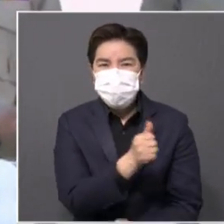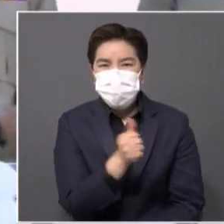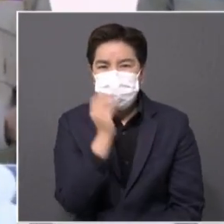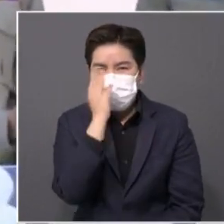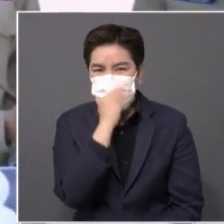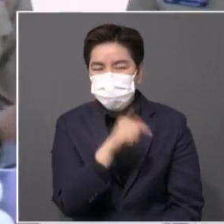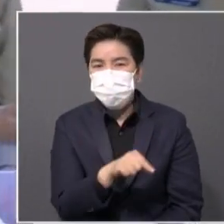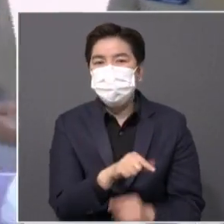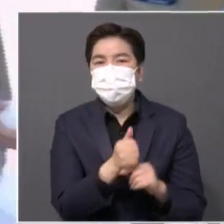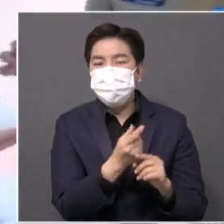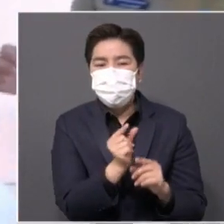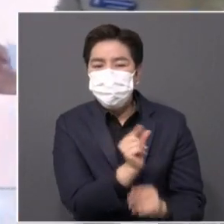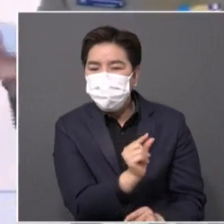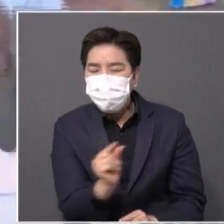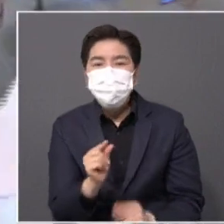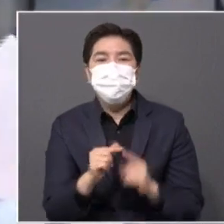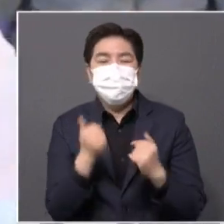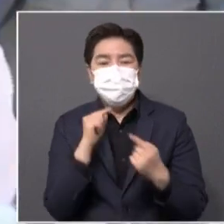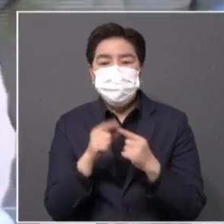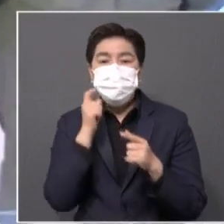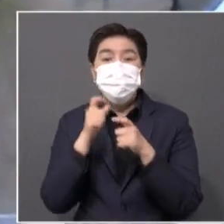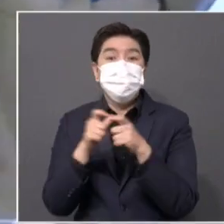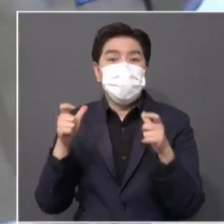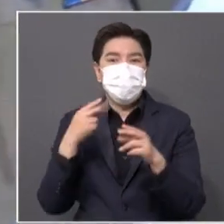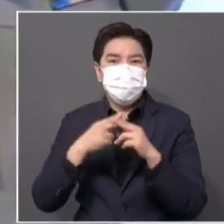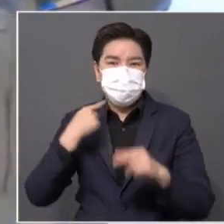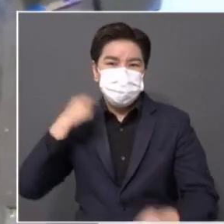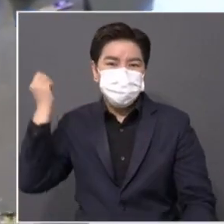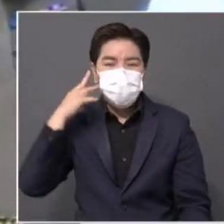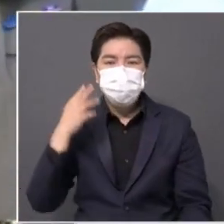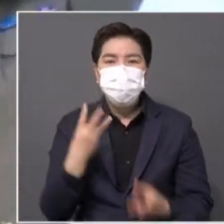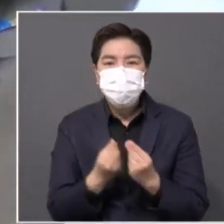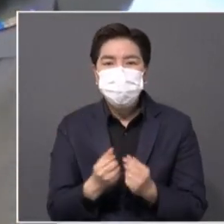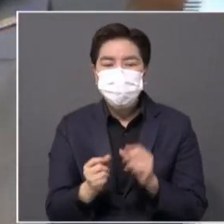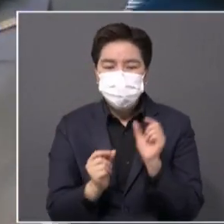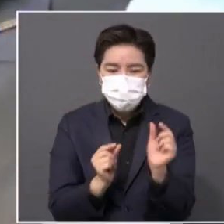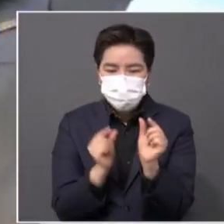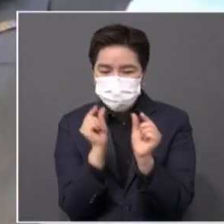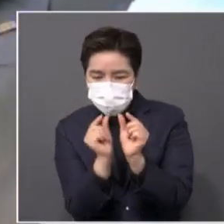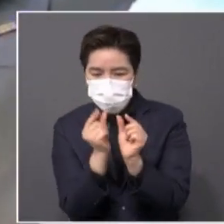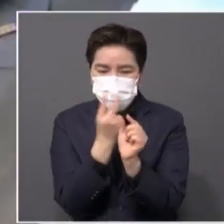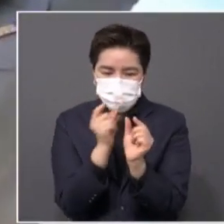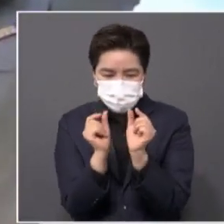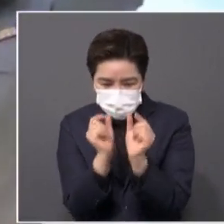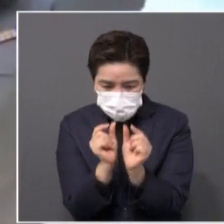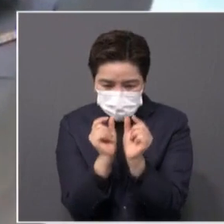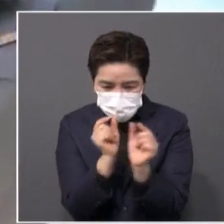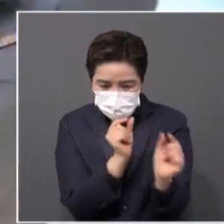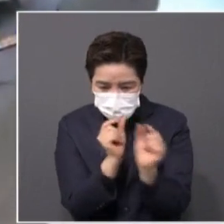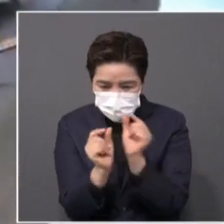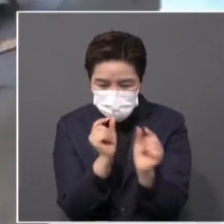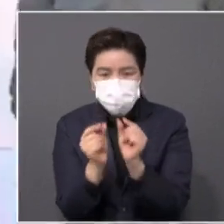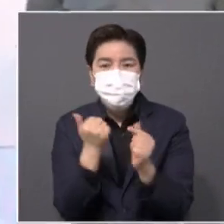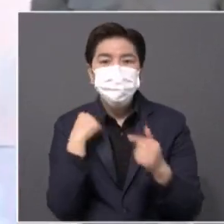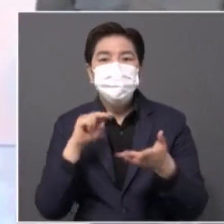เลขที่ค่อนข้างจะเป็นเลขเดียวช่วงนี้เนี่ยพรรคใหญ่ๆที่เป็นที่จับตาก็จะได้เป็นเลข 2หลักซะส่วนใหญ่ครับก็ติดตามกันนะ